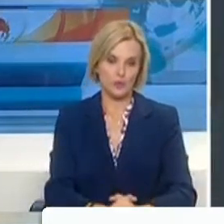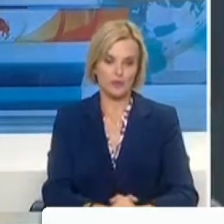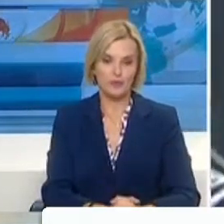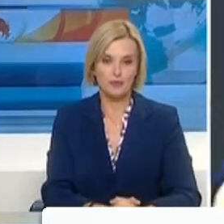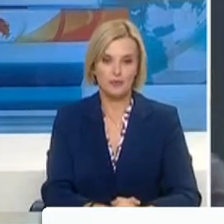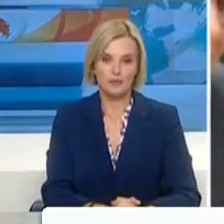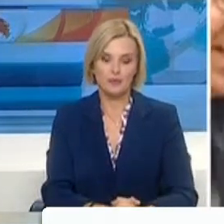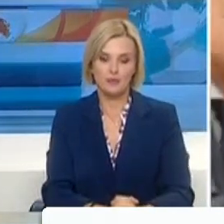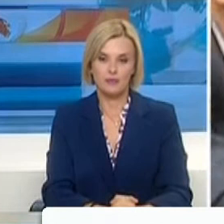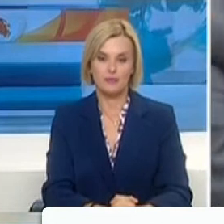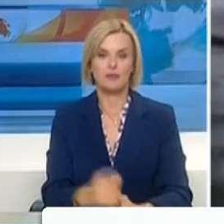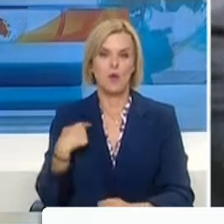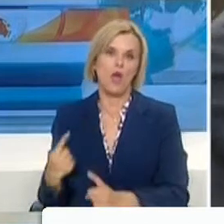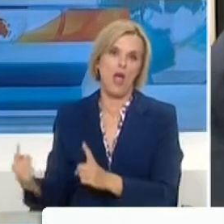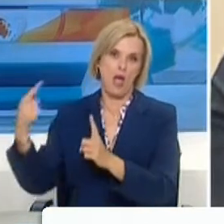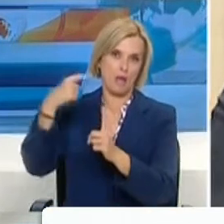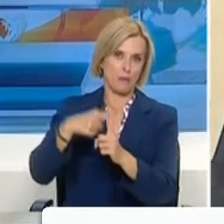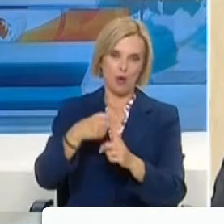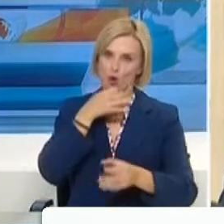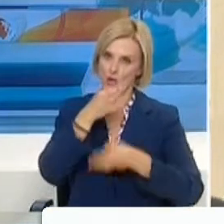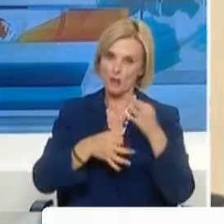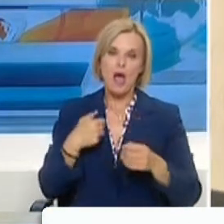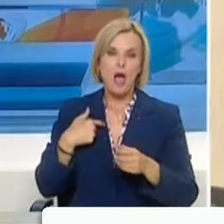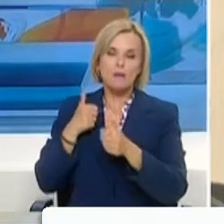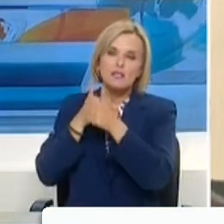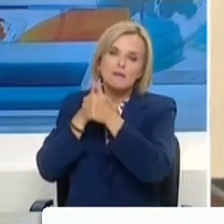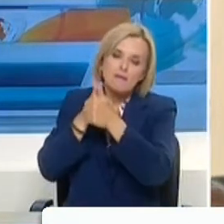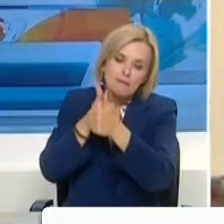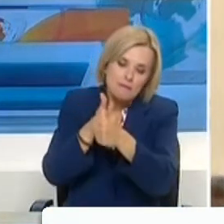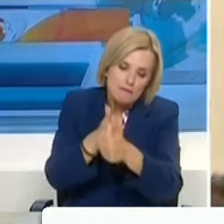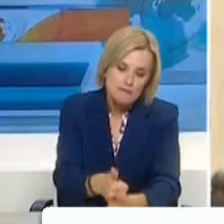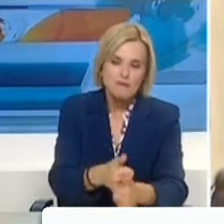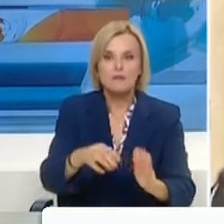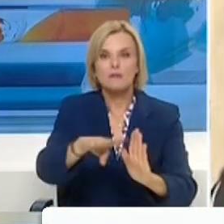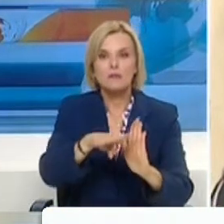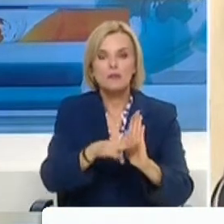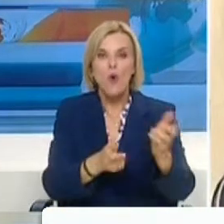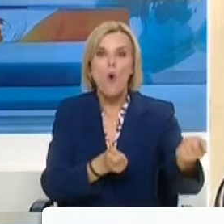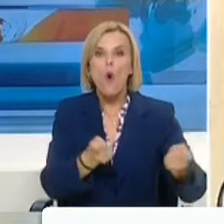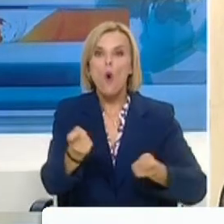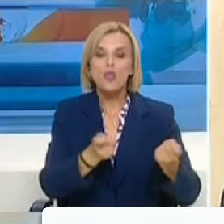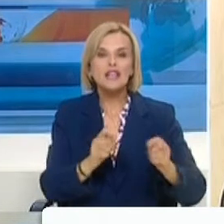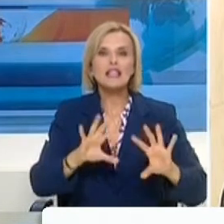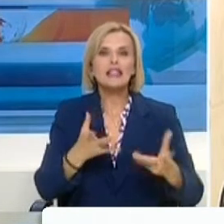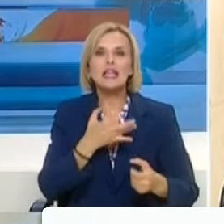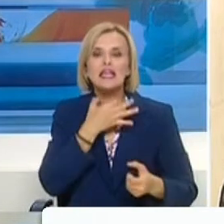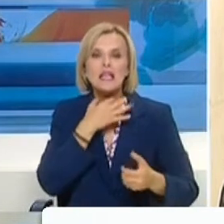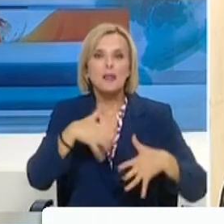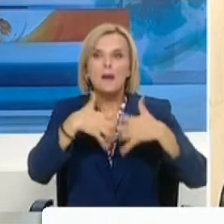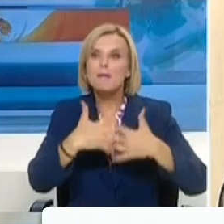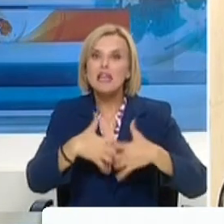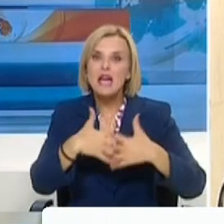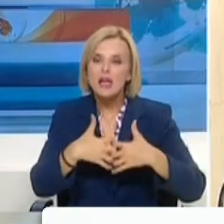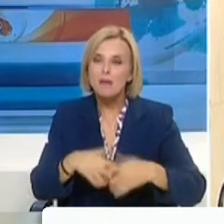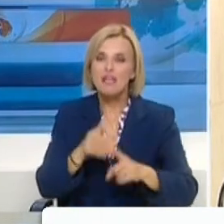Ναι, να προσθέσω σε αυτά που είπε ο καθηγητής ότι θα ακολουθήσουμε πιστά τις οδηγίες σε ό,τι αφορά και τη χρήση τέτοιων μηχανημάτων σε ευαίσθητες μονάδες όπως